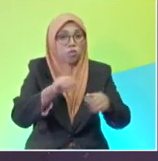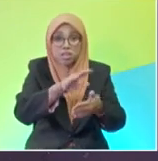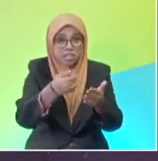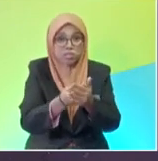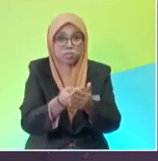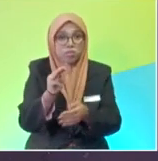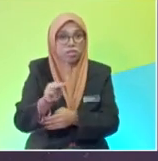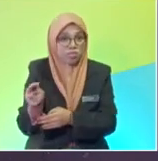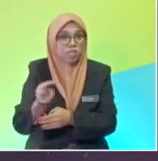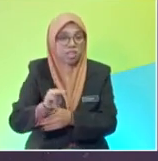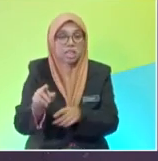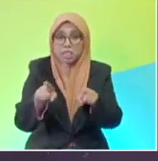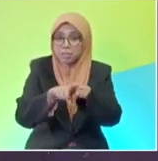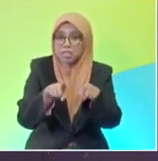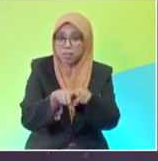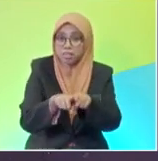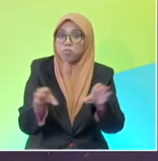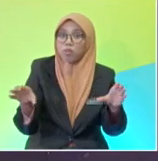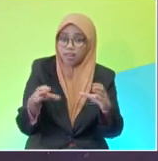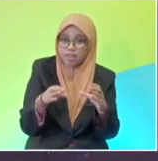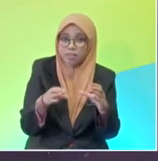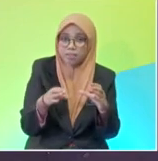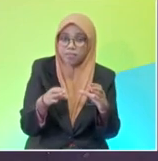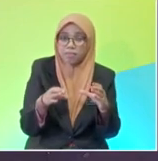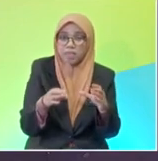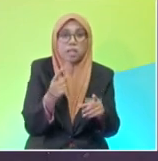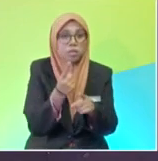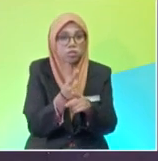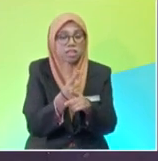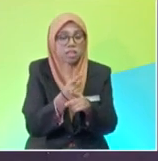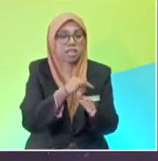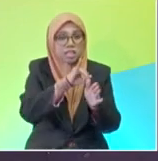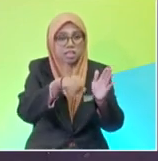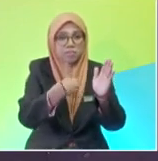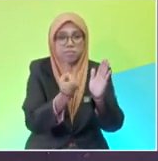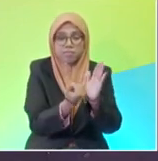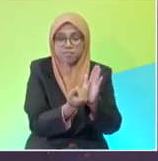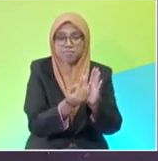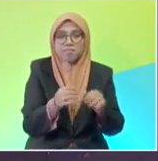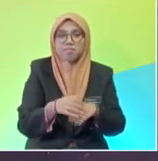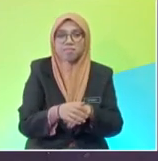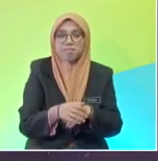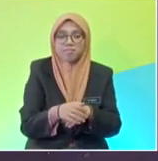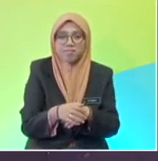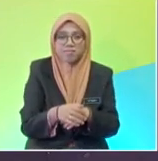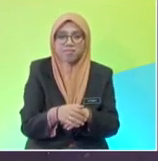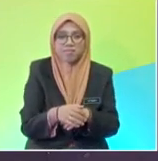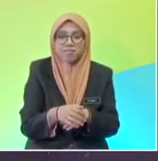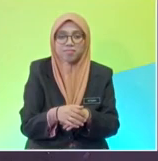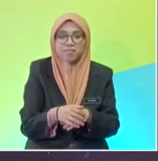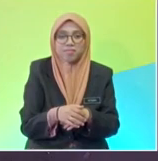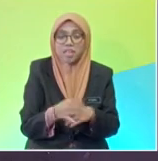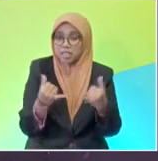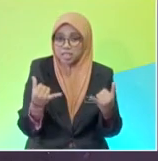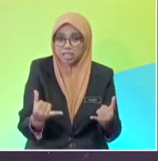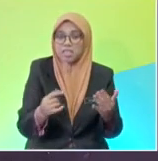pun kita sama-sama buat jam. Kita tentukan. Kita letakkan jarum jam pada tempat yang betul. Okay. Jadi jom, bila kita